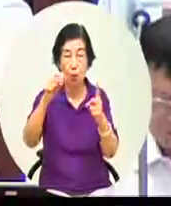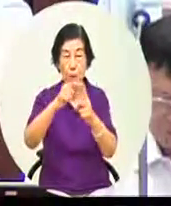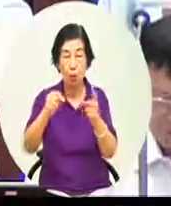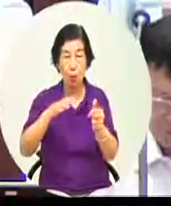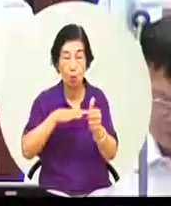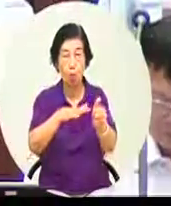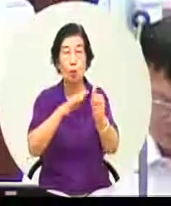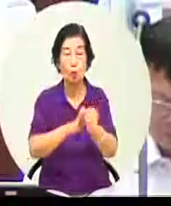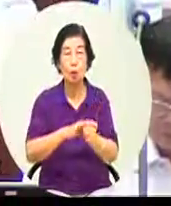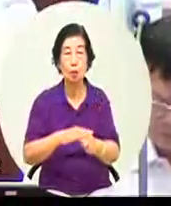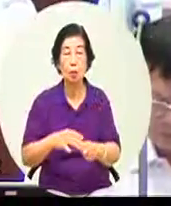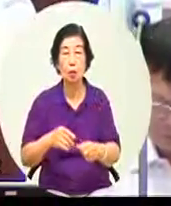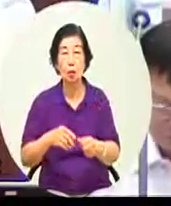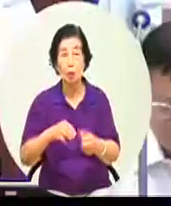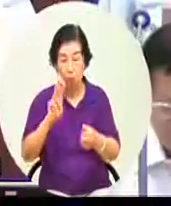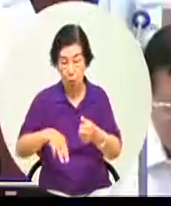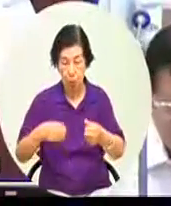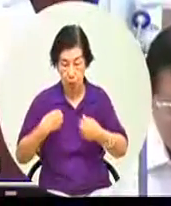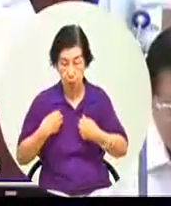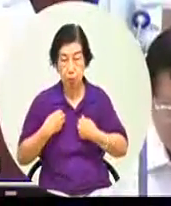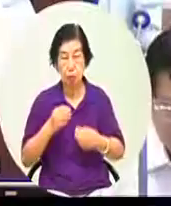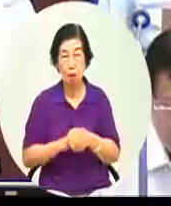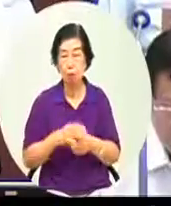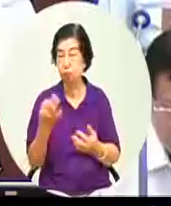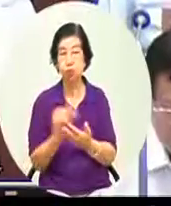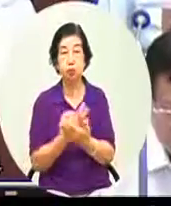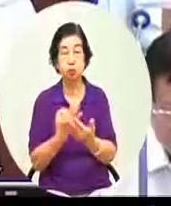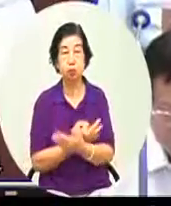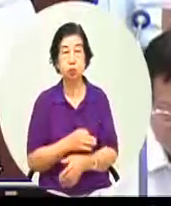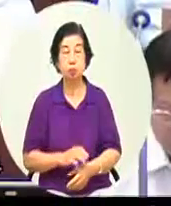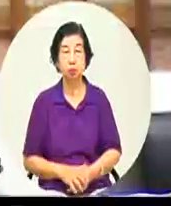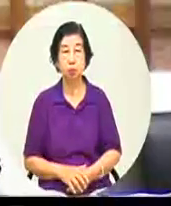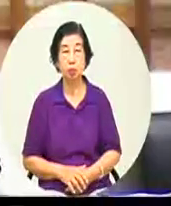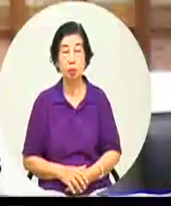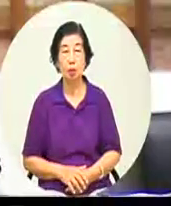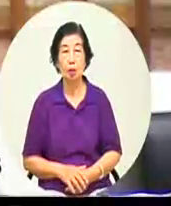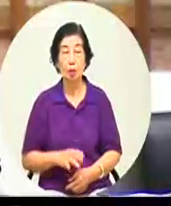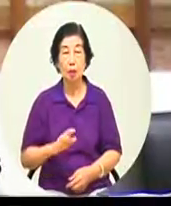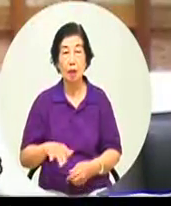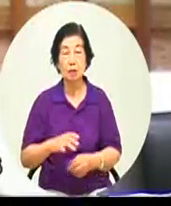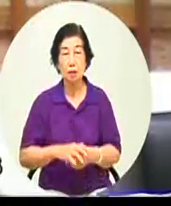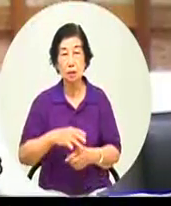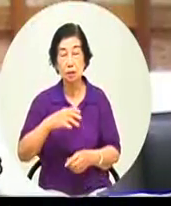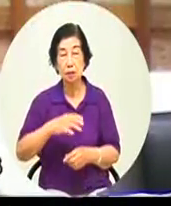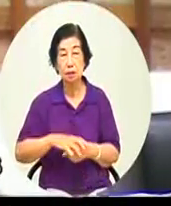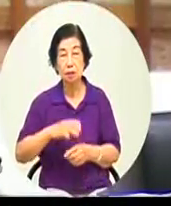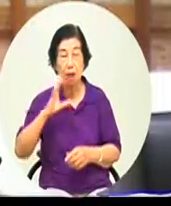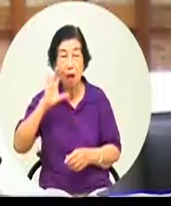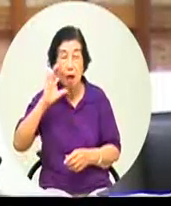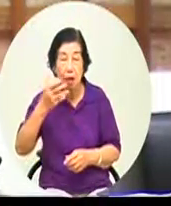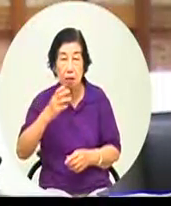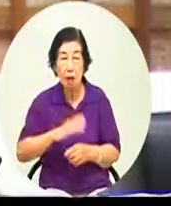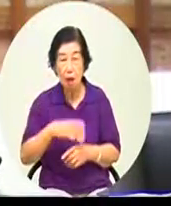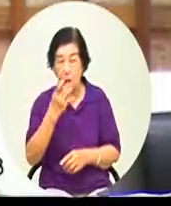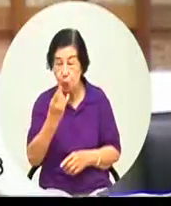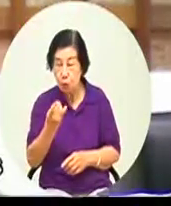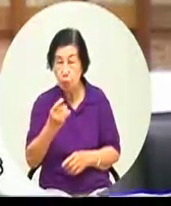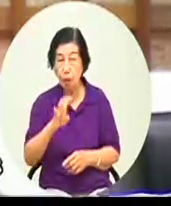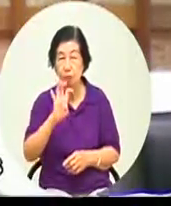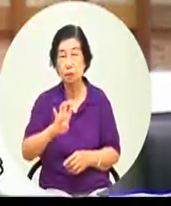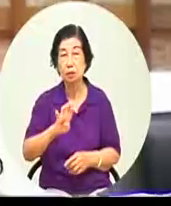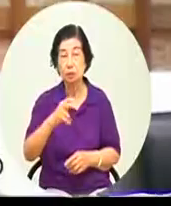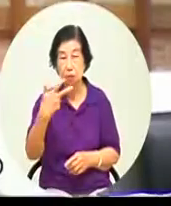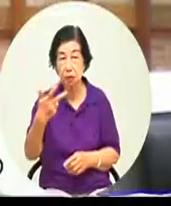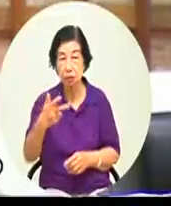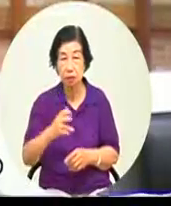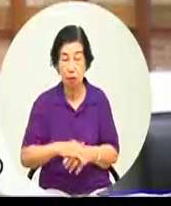练，所以我们知道它是非常缺乏的。 我跟你讲哈，我们泰语的只有47个了，我们这个印尼语的 这是全